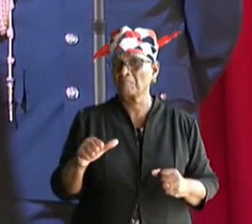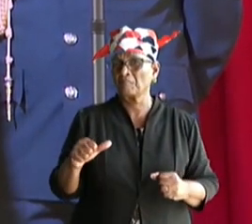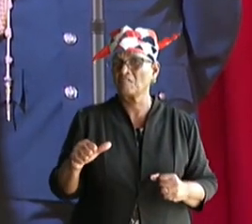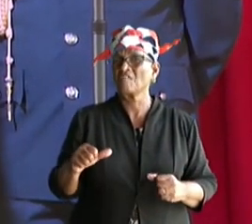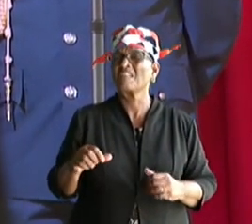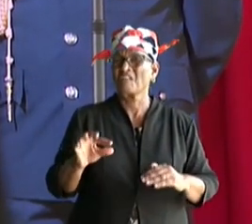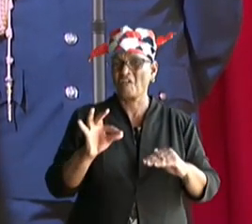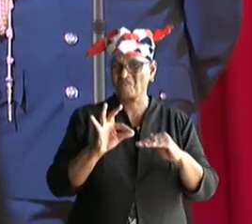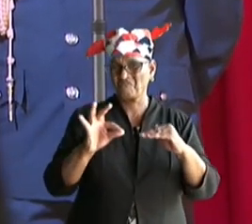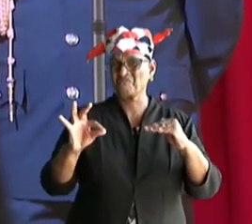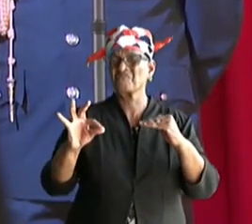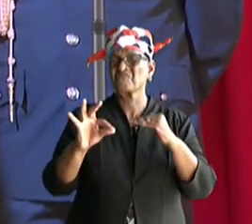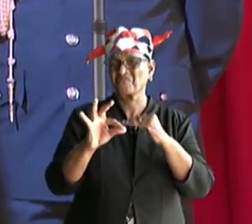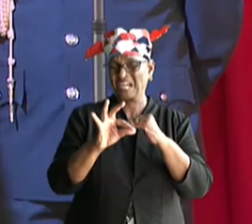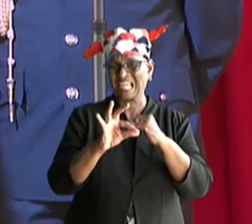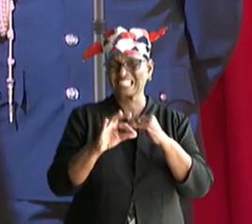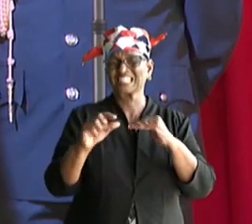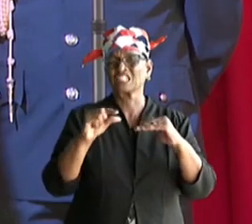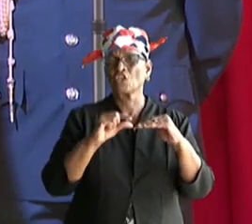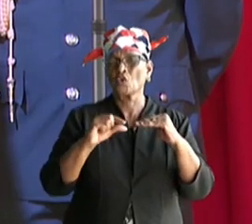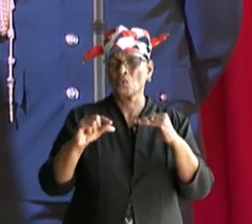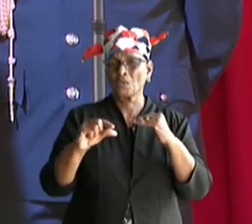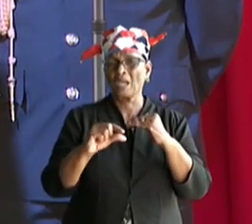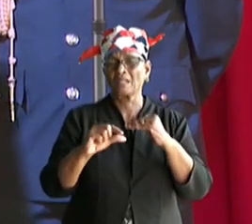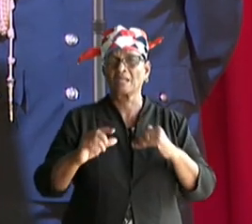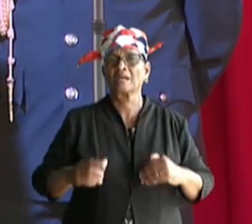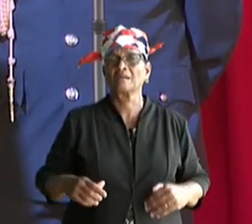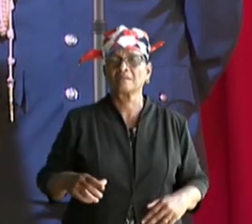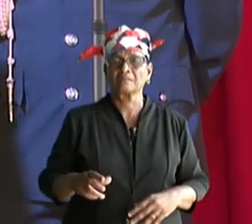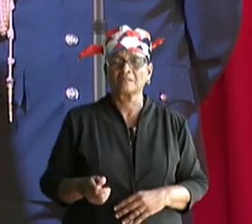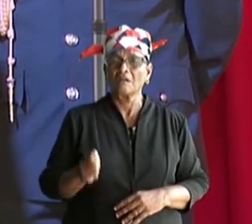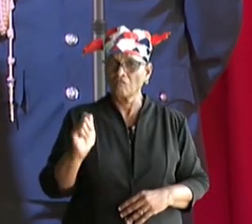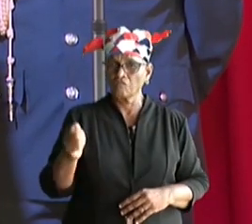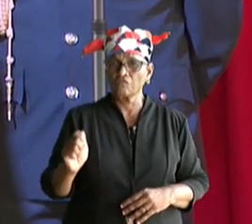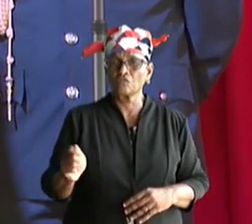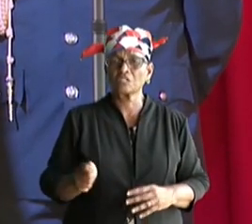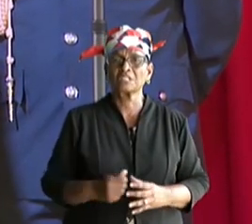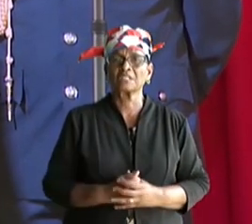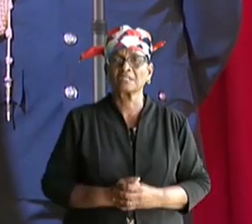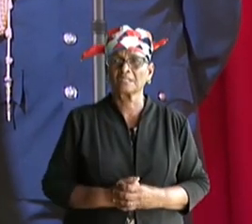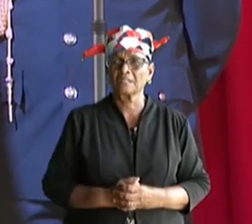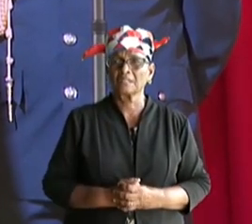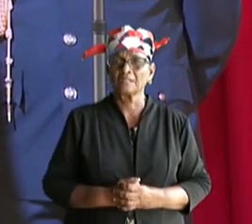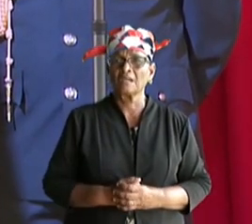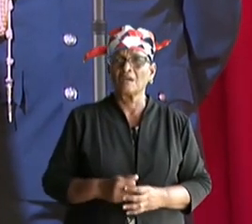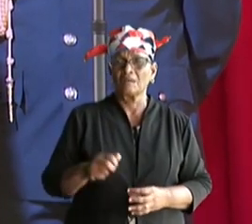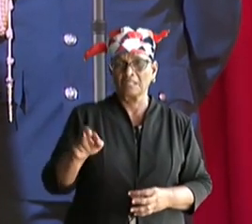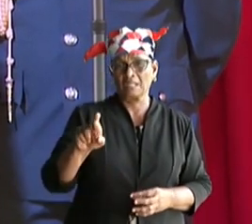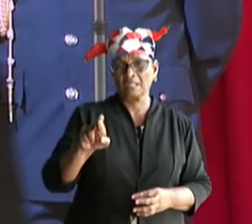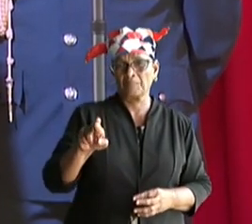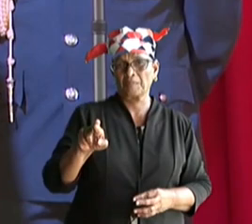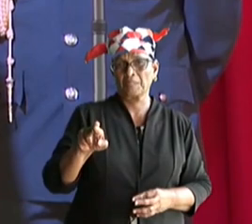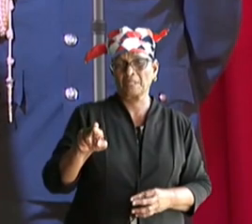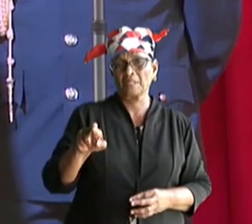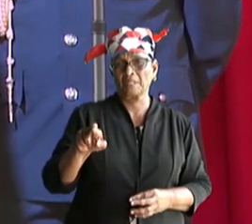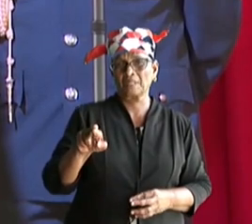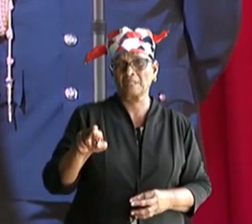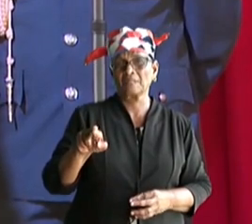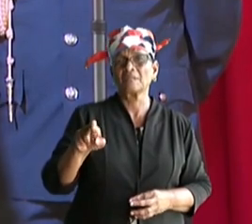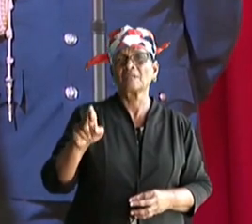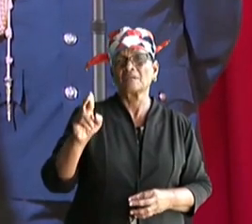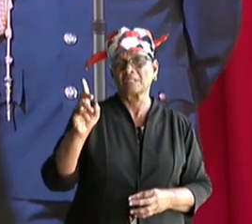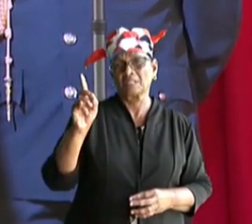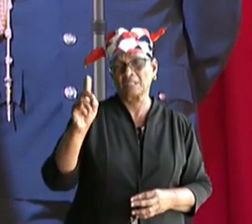Guyana, geachte vicevoorzitter van de Nationale Assemblée